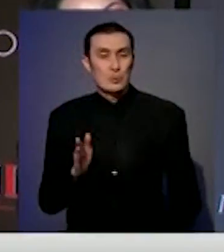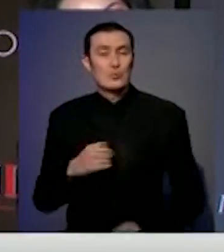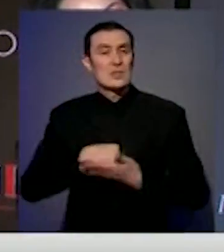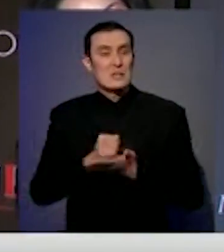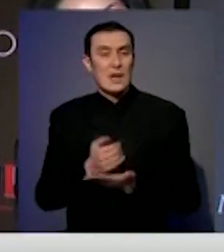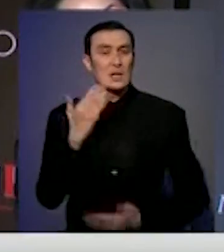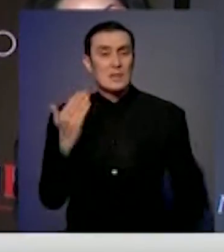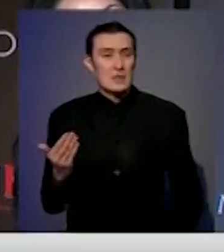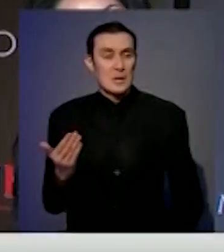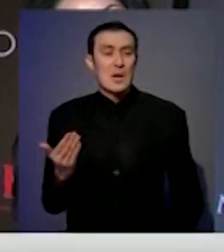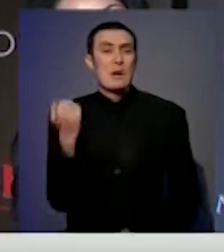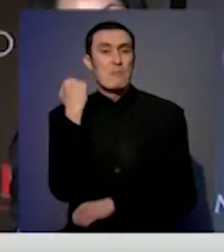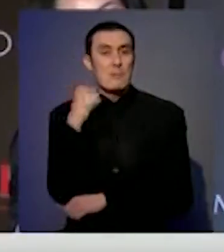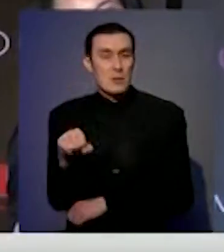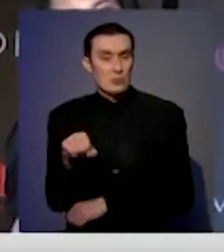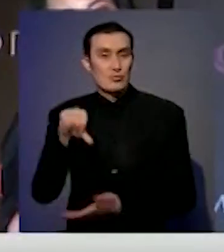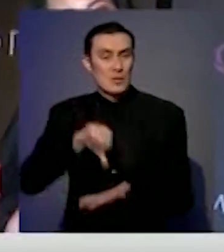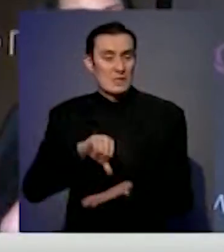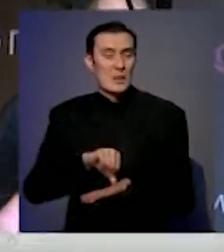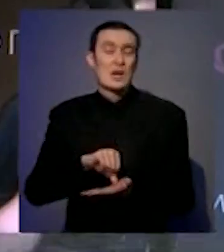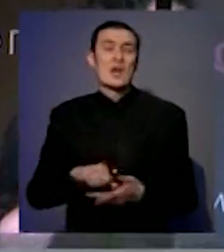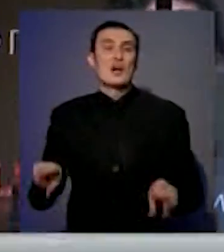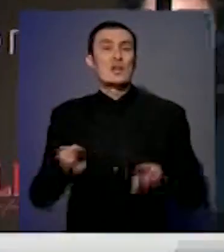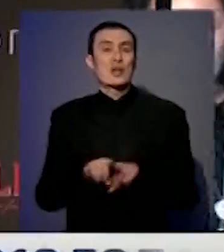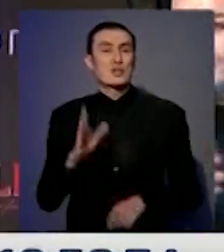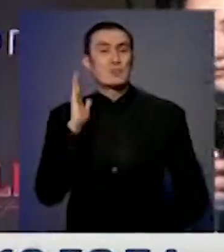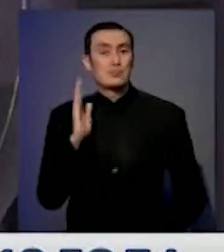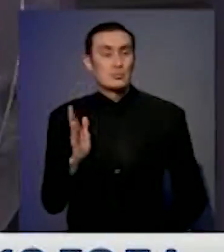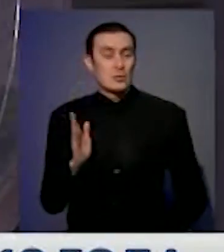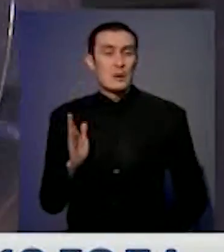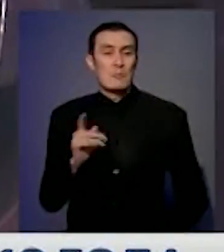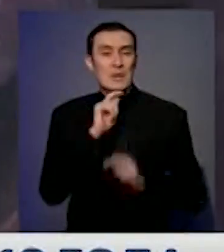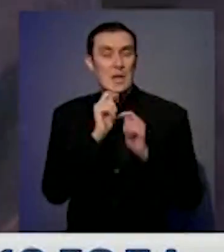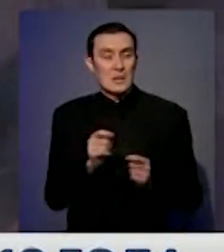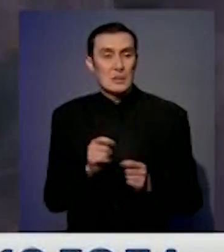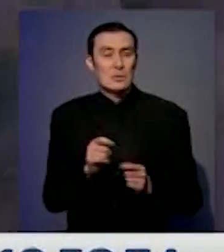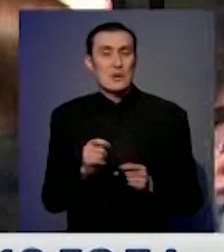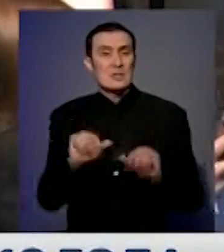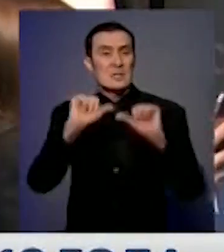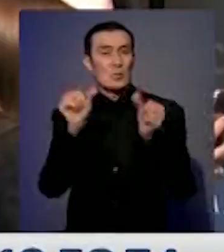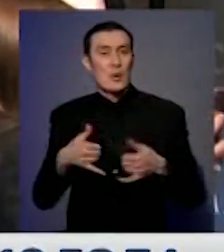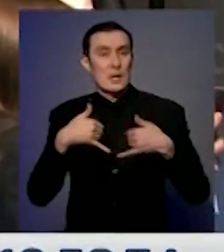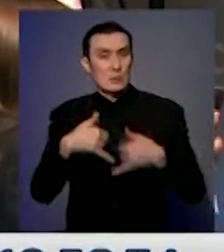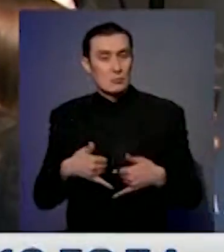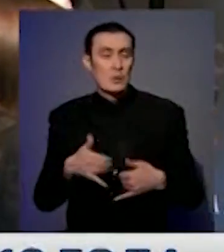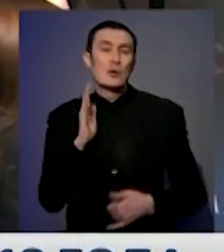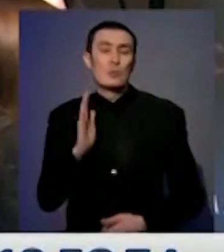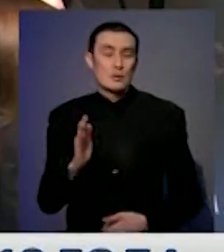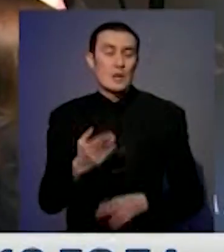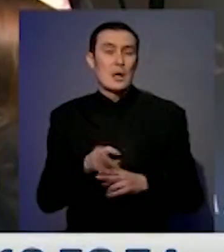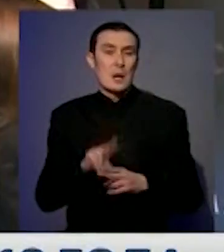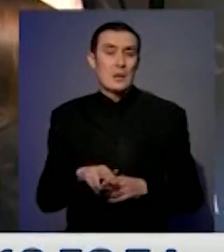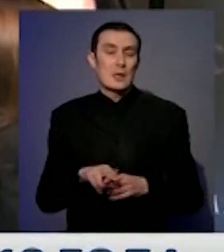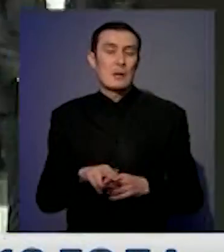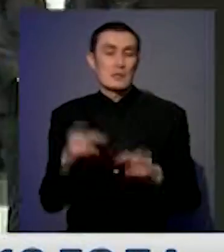удостоверять их победу. Также будут подарены статуэтки. Их список определенно будет